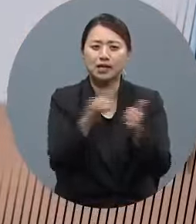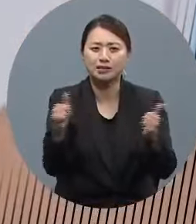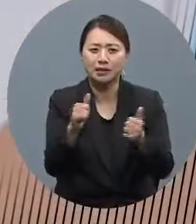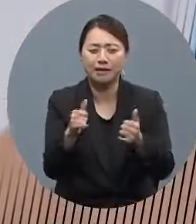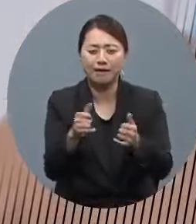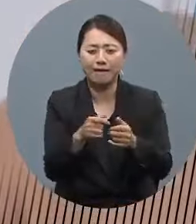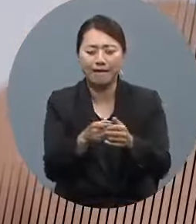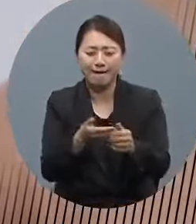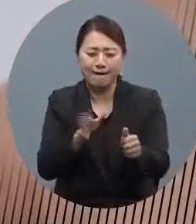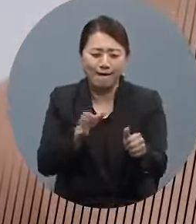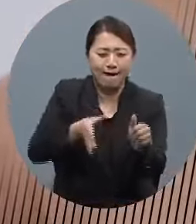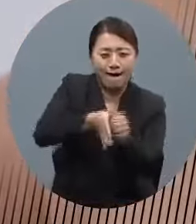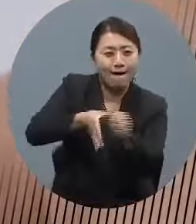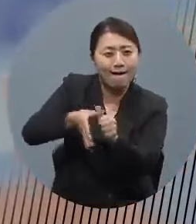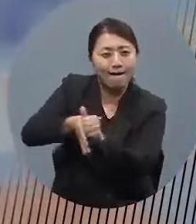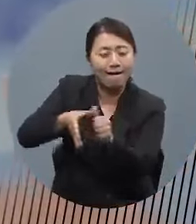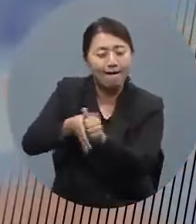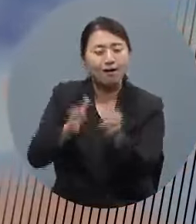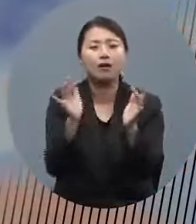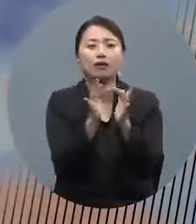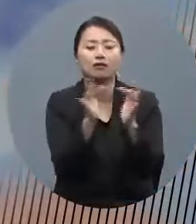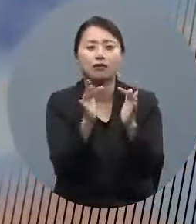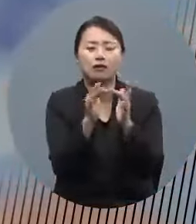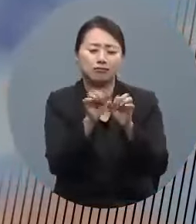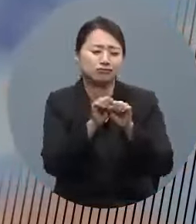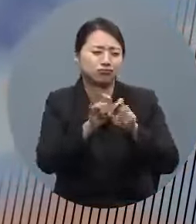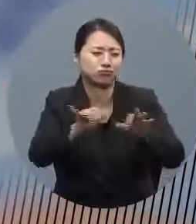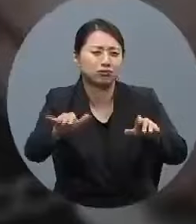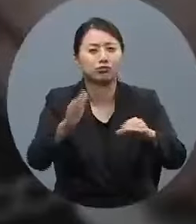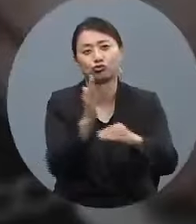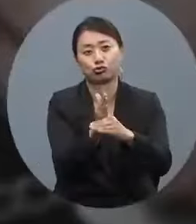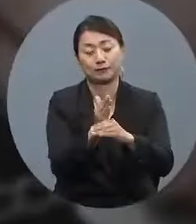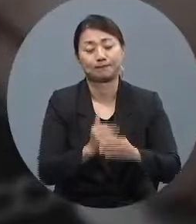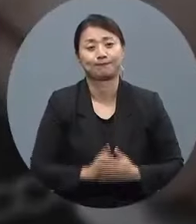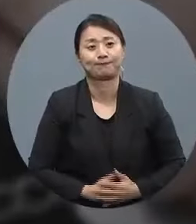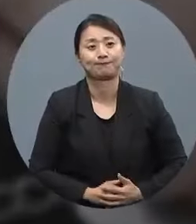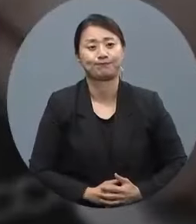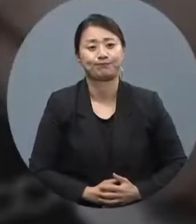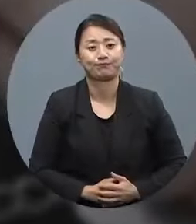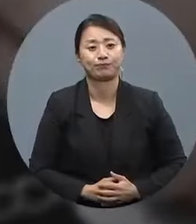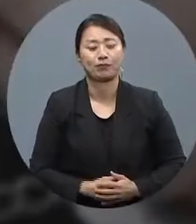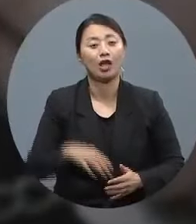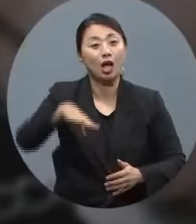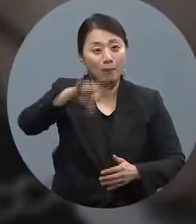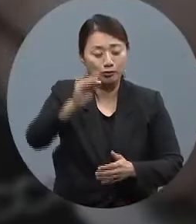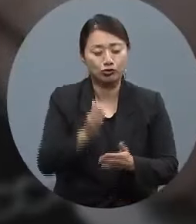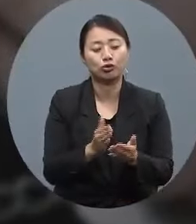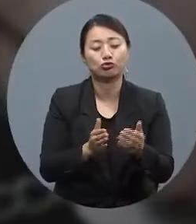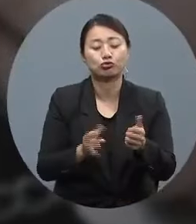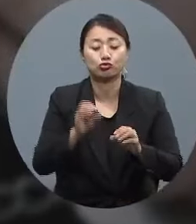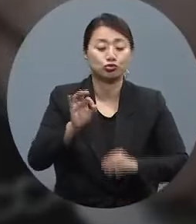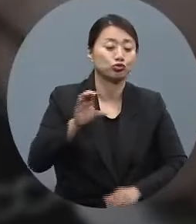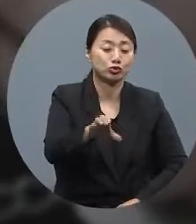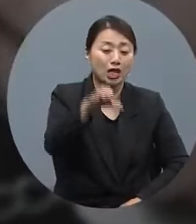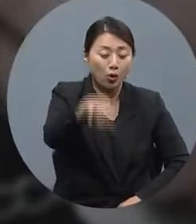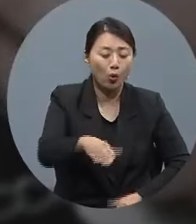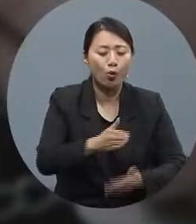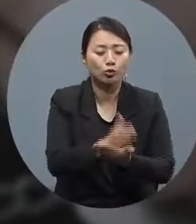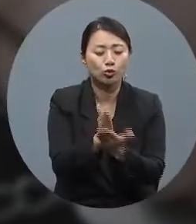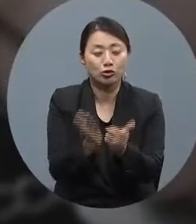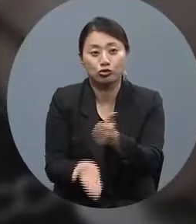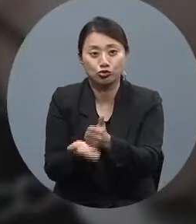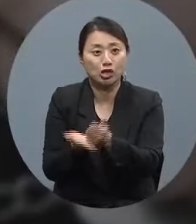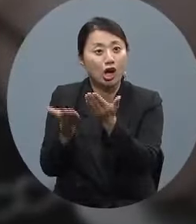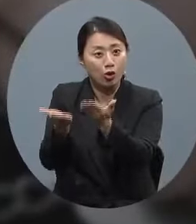울리는 리딩방은 각종 온라인 채널을 통해 퍼져나가고 있습니다. 투자 종목을 추천해주고 사고 파는 시기를